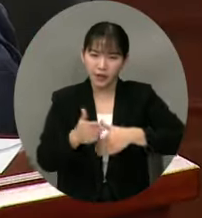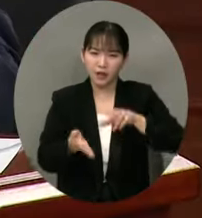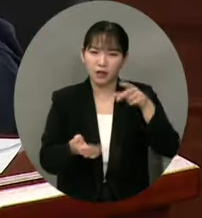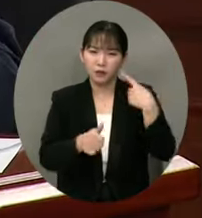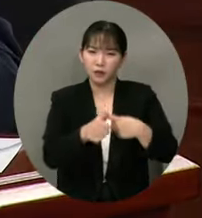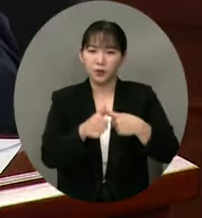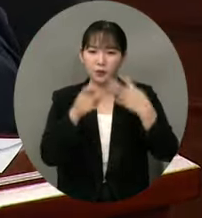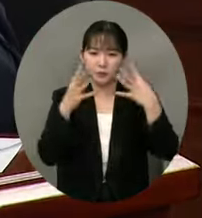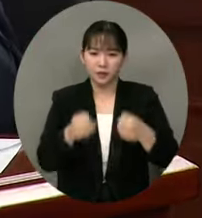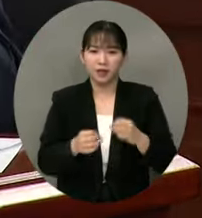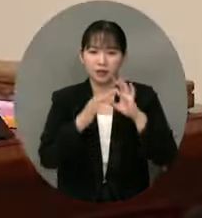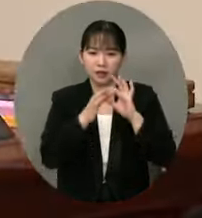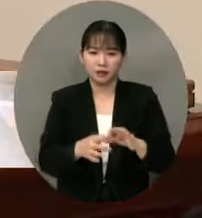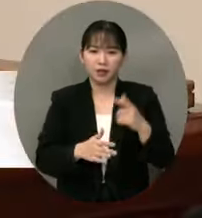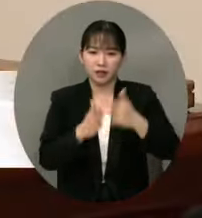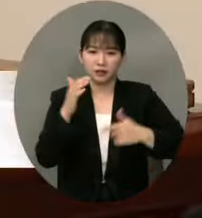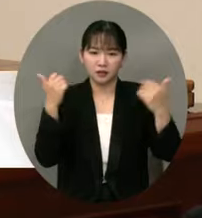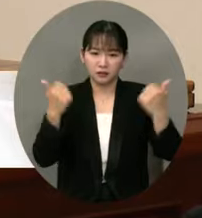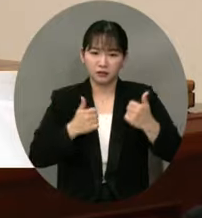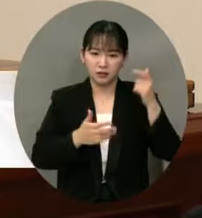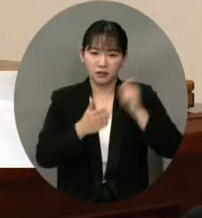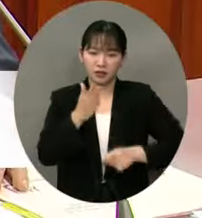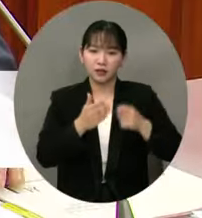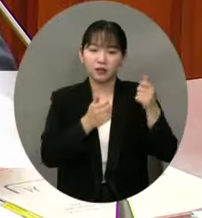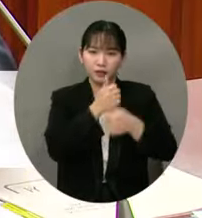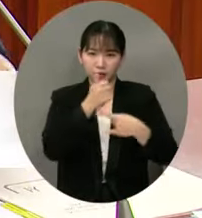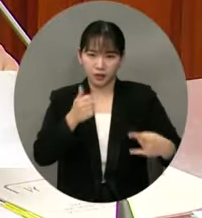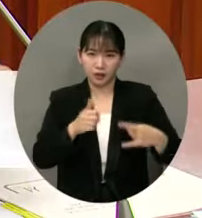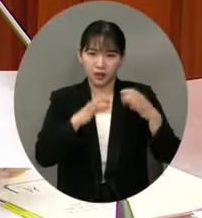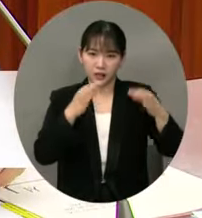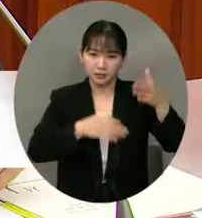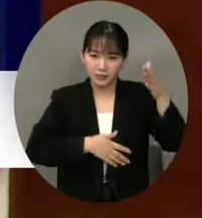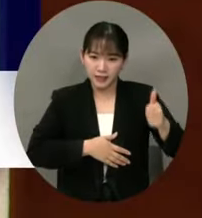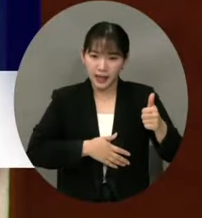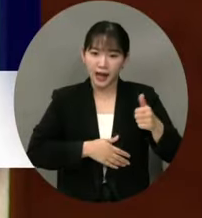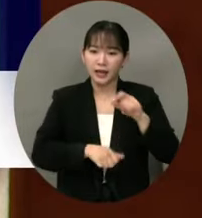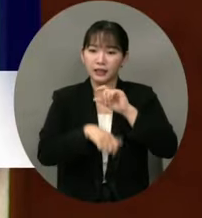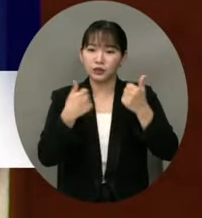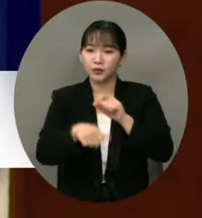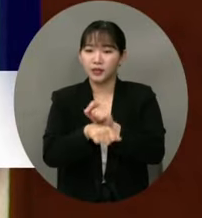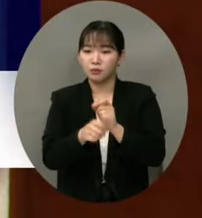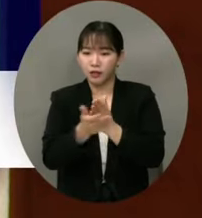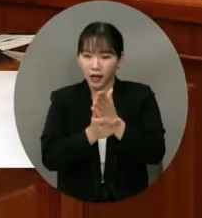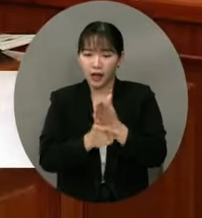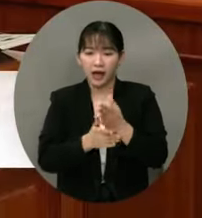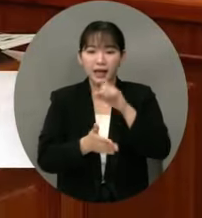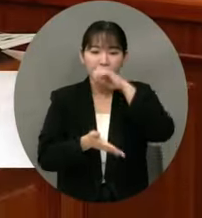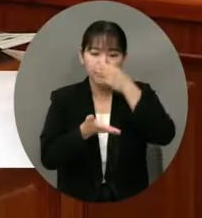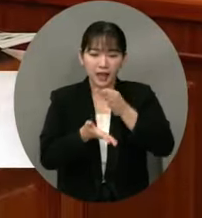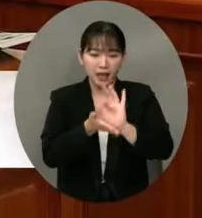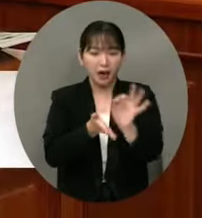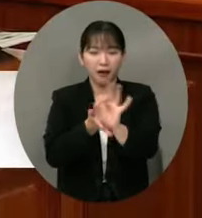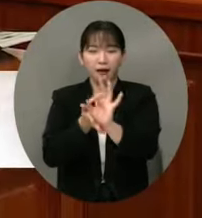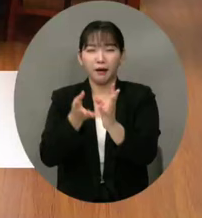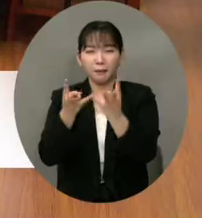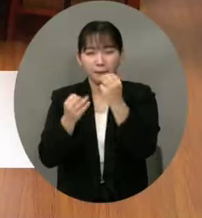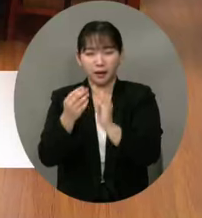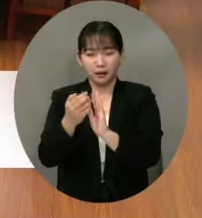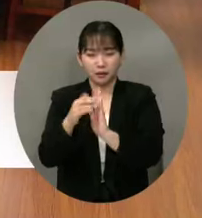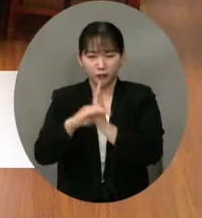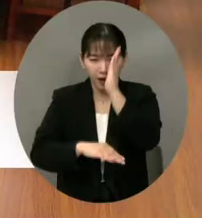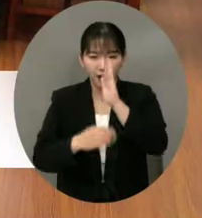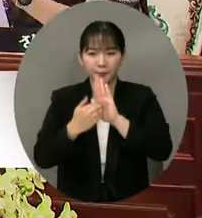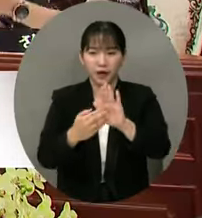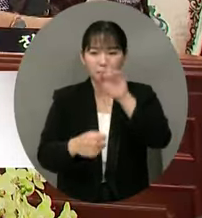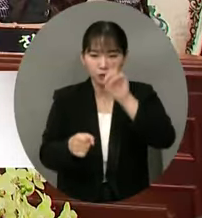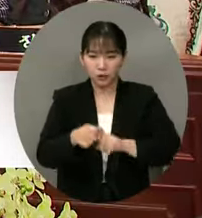있습니다. 강진군 의회 예결위는 김 의장과 의회 사무과가 홍보비 등 예산을 방만하게 사용하는 행위를 막기 위해